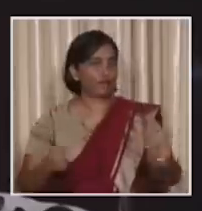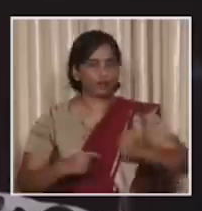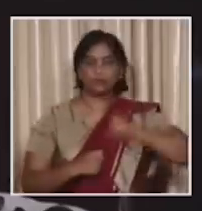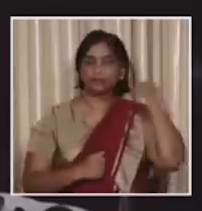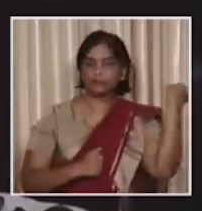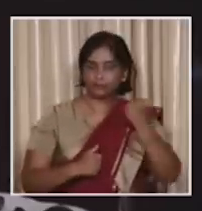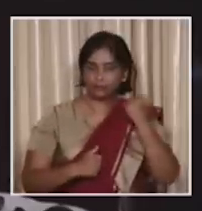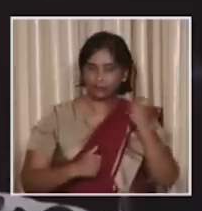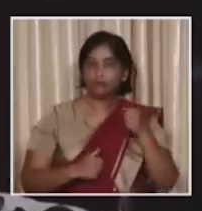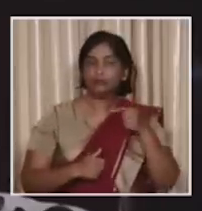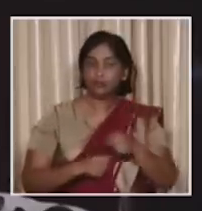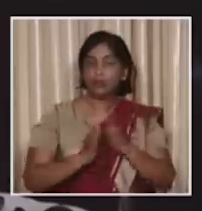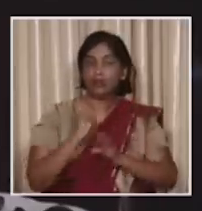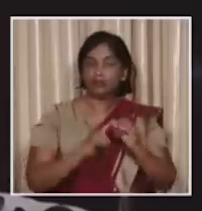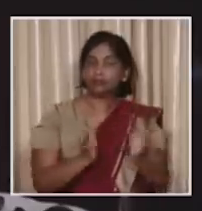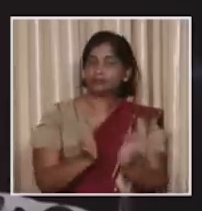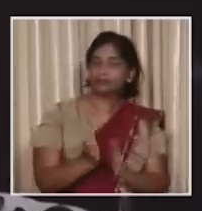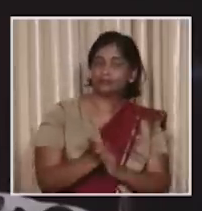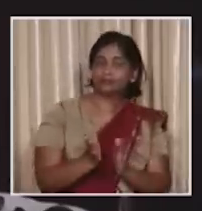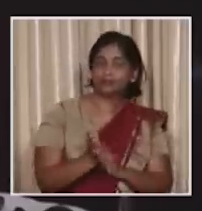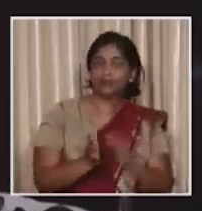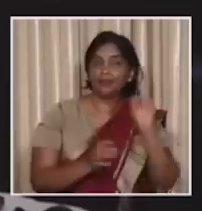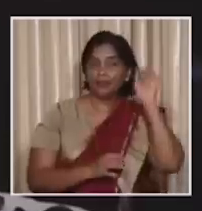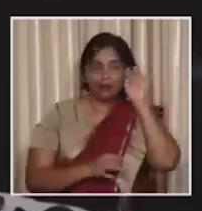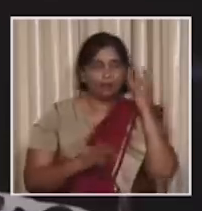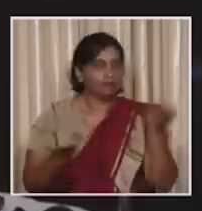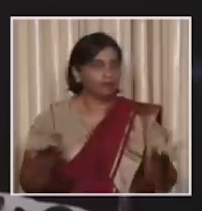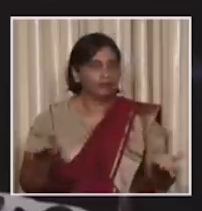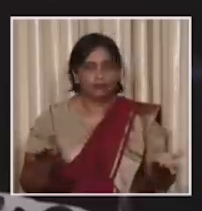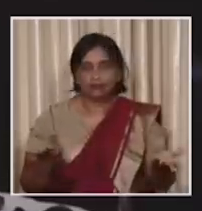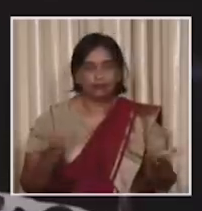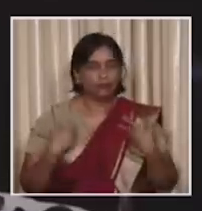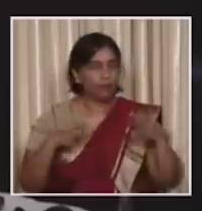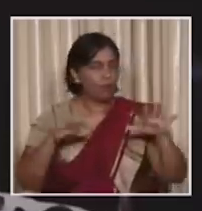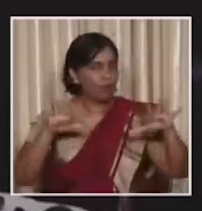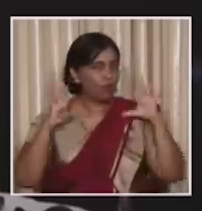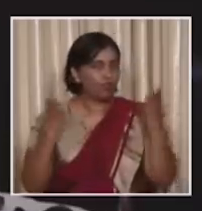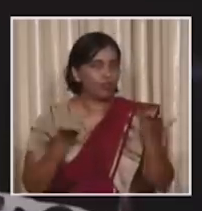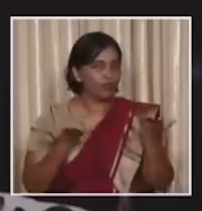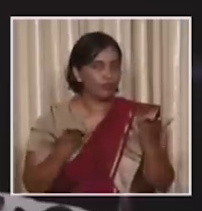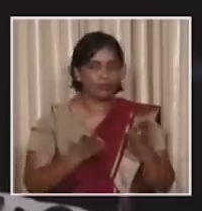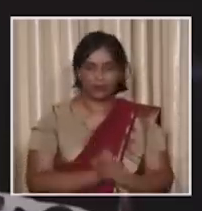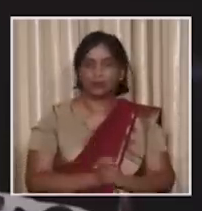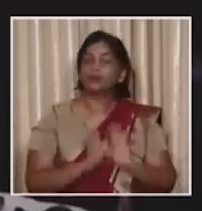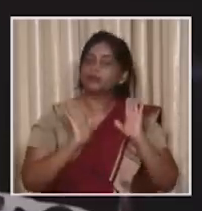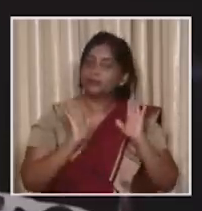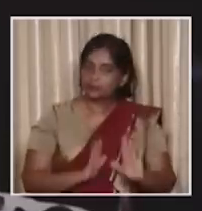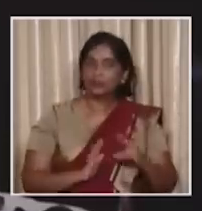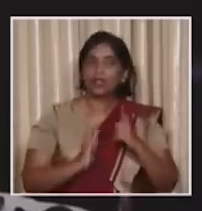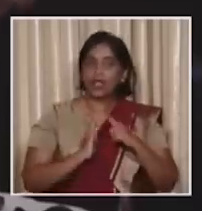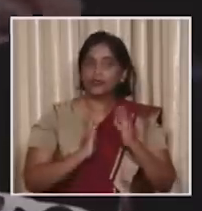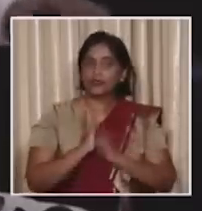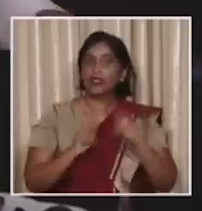කරනකොට ඒ මන්ත්‍රීවරු අප්පුඩි ගහමින් අසා ඉන්න එක ටිකක් විස්මජනක කරුණක් හැටියට තිබෙනවා. කෙසේ වුවත්